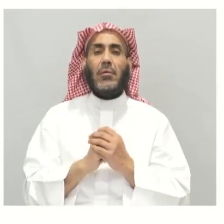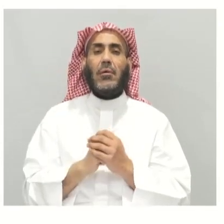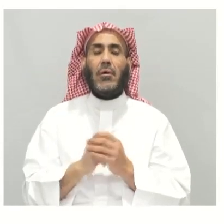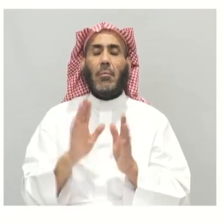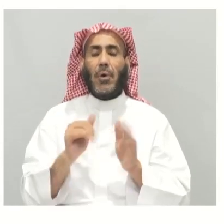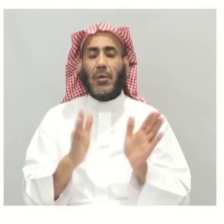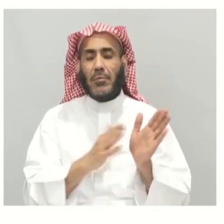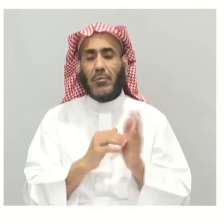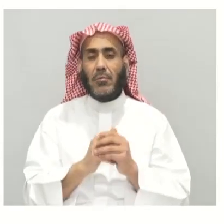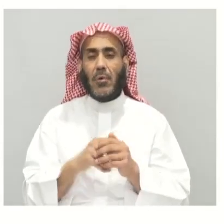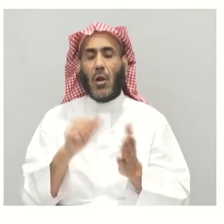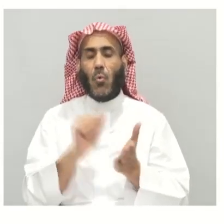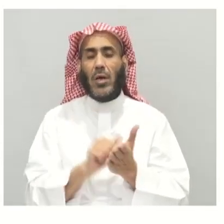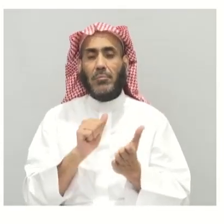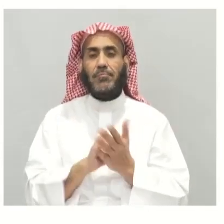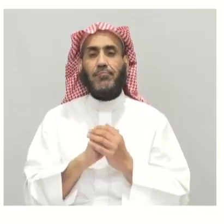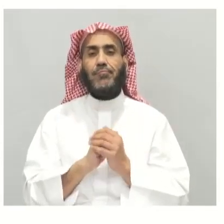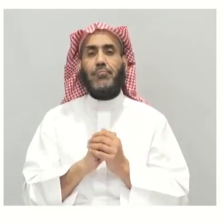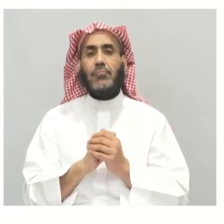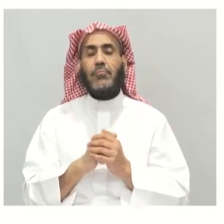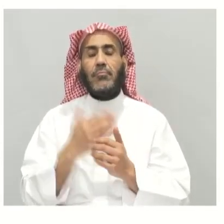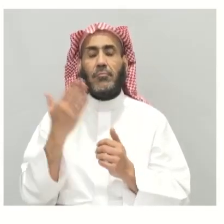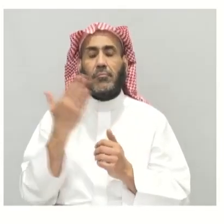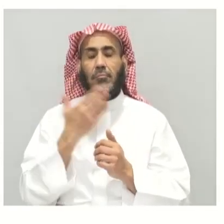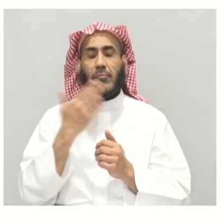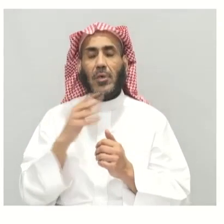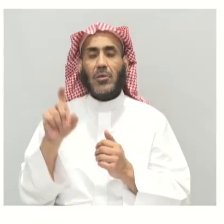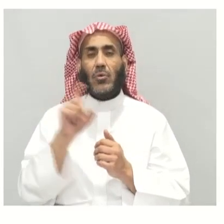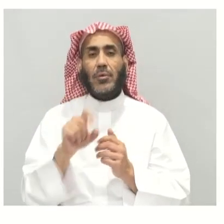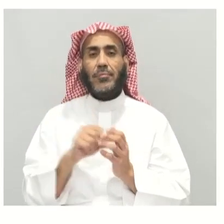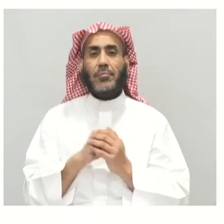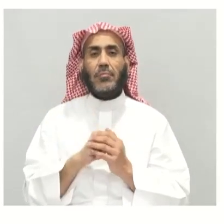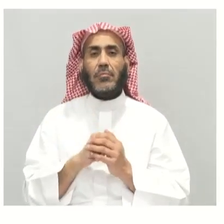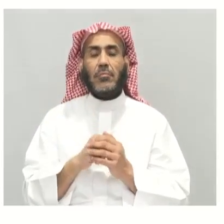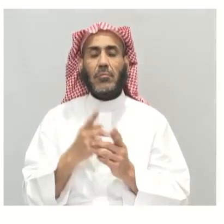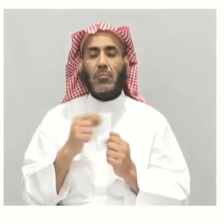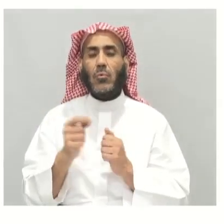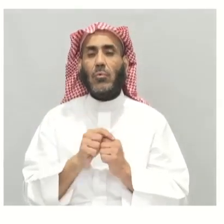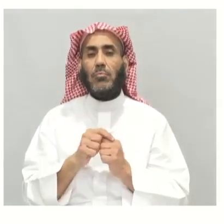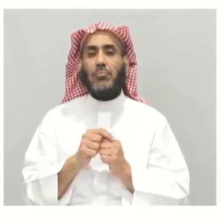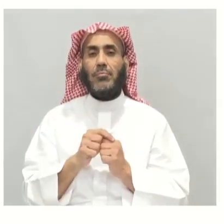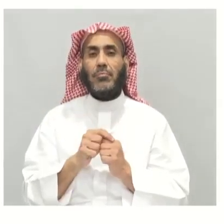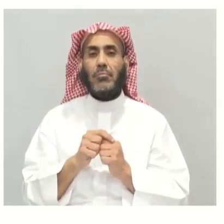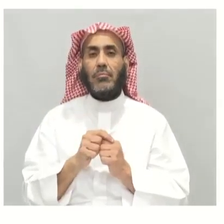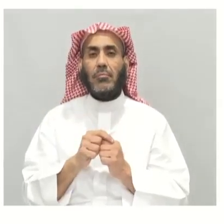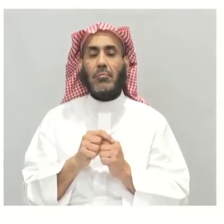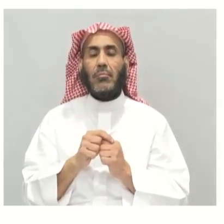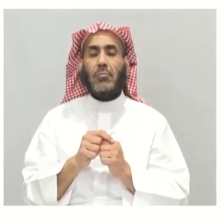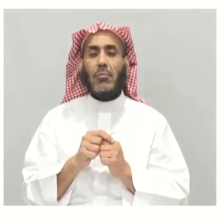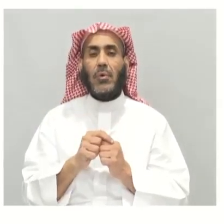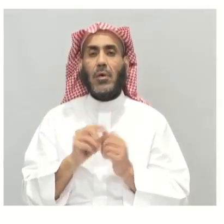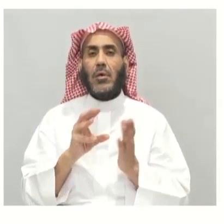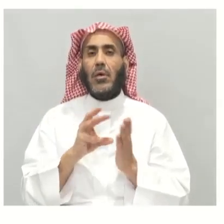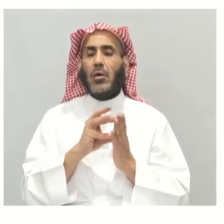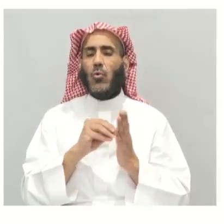بقي عندنا الواجب، نقرأ السؤال، والمطلوب أن أصوغ